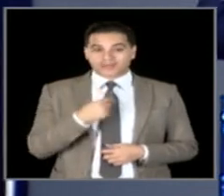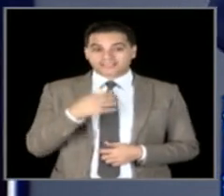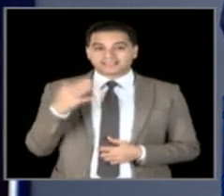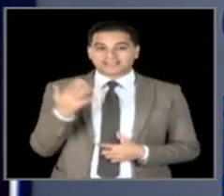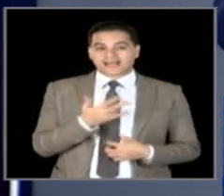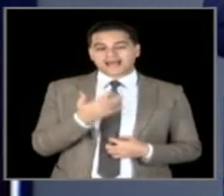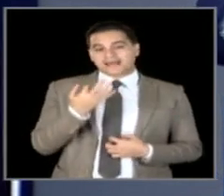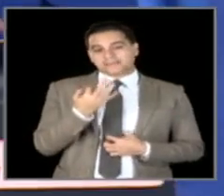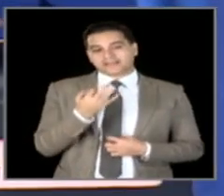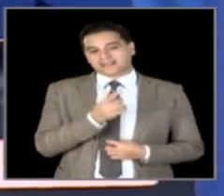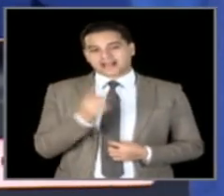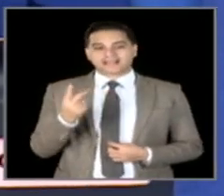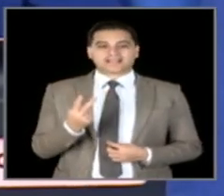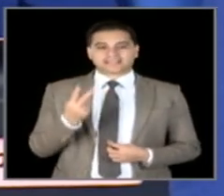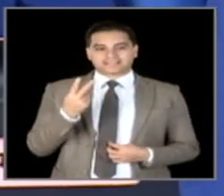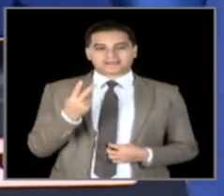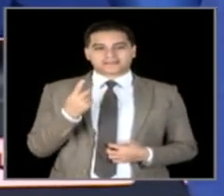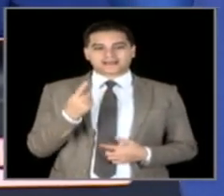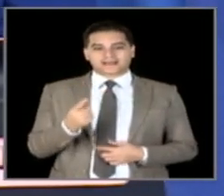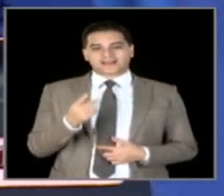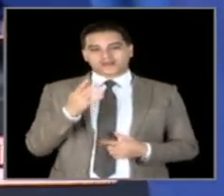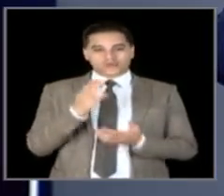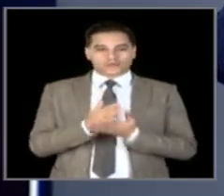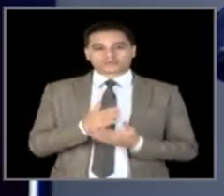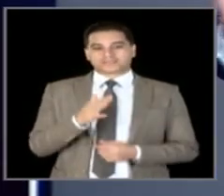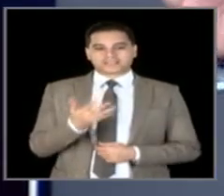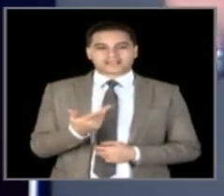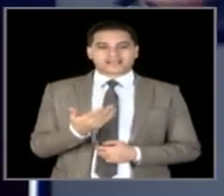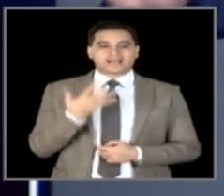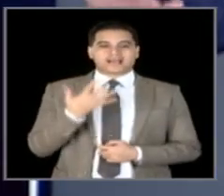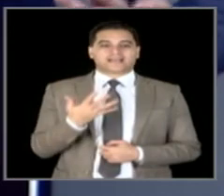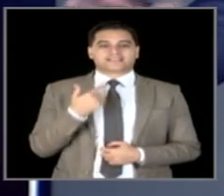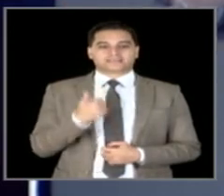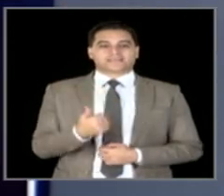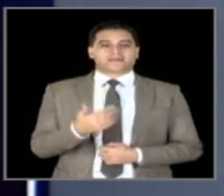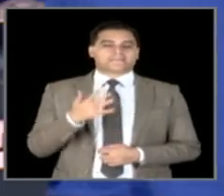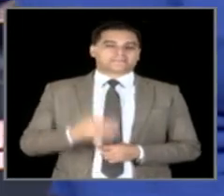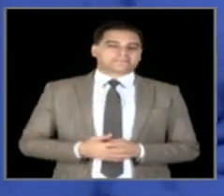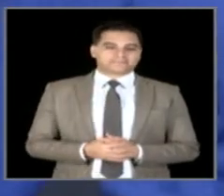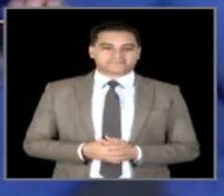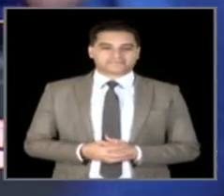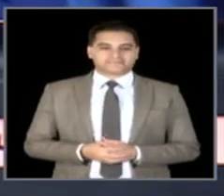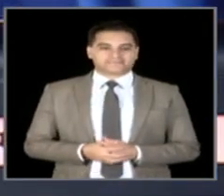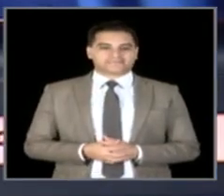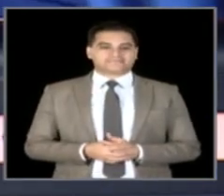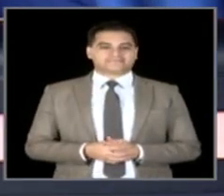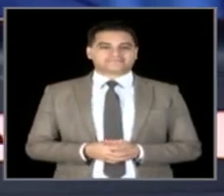قلتي من 3 ل 7 المتوسط بتاعهم 5. تمام، برافو